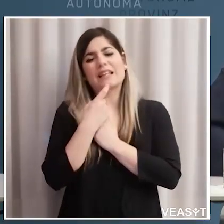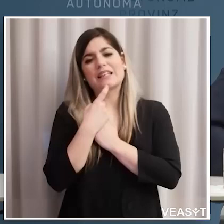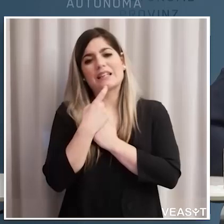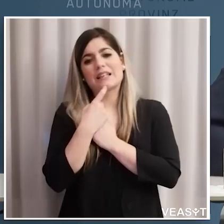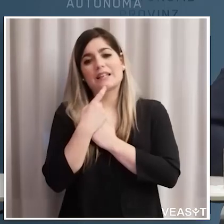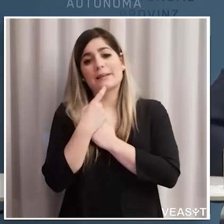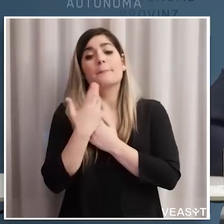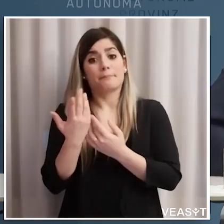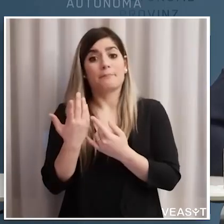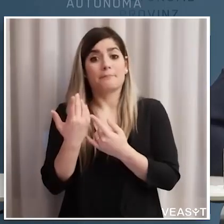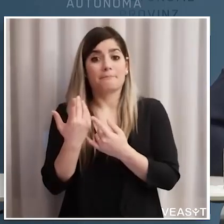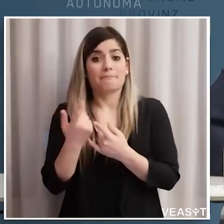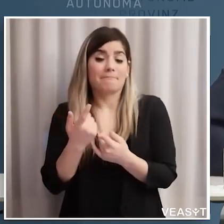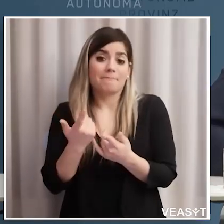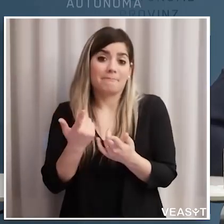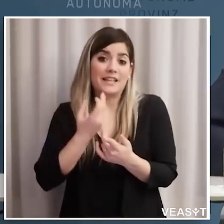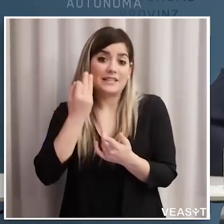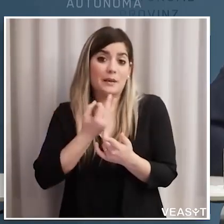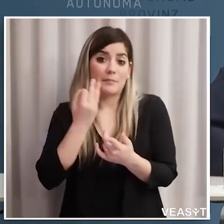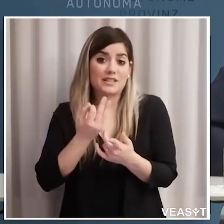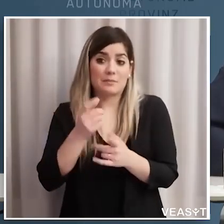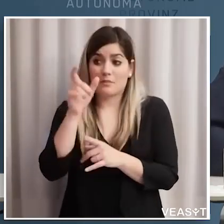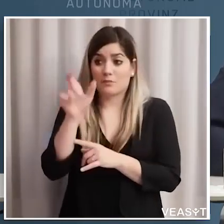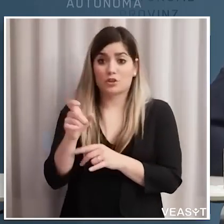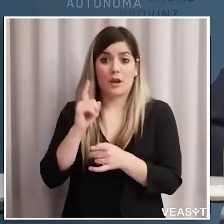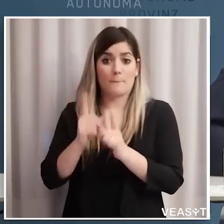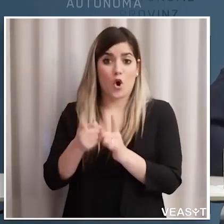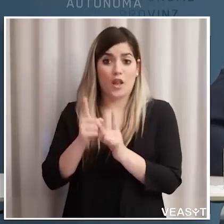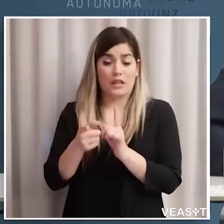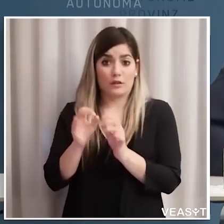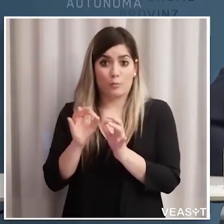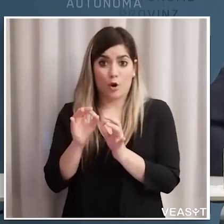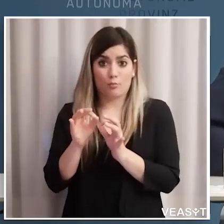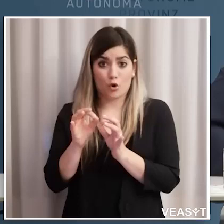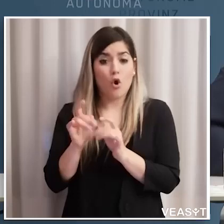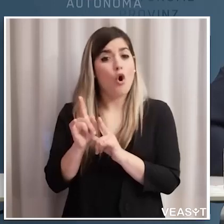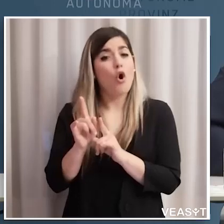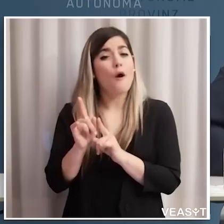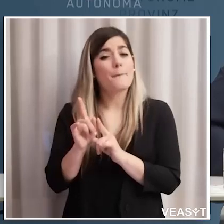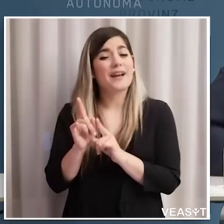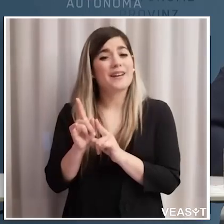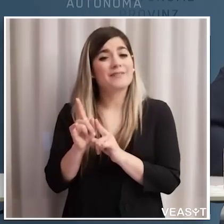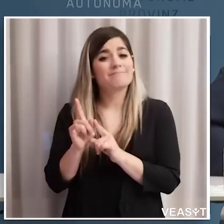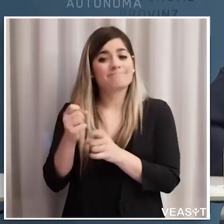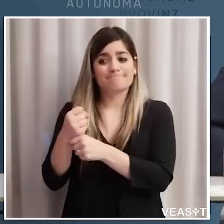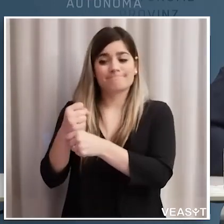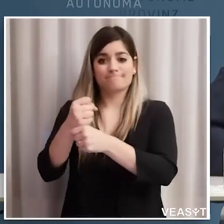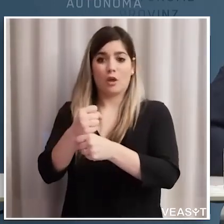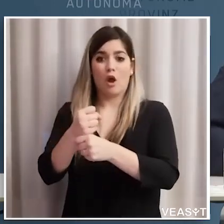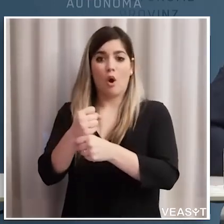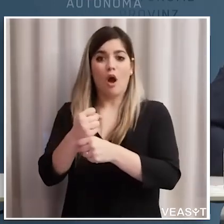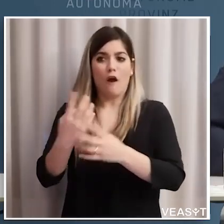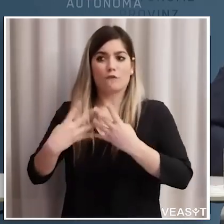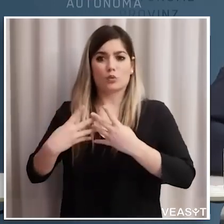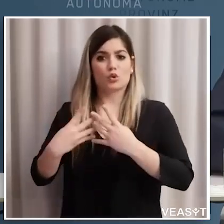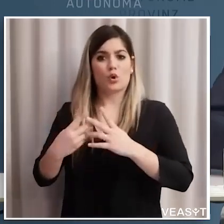li ha il politico, quello che è chiamato, diciamo, per la sua funzione pubblica che ha, a prendere decisioni a